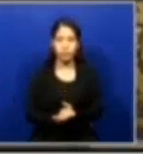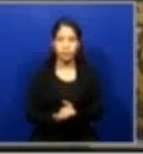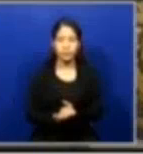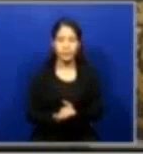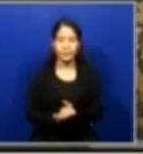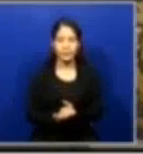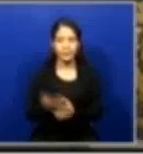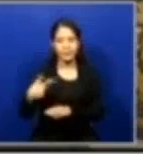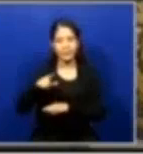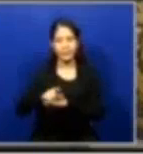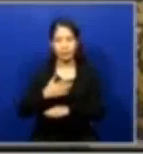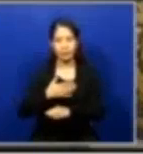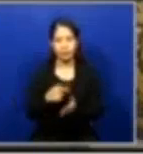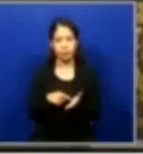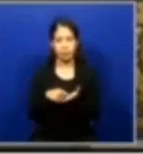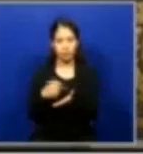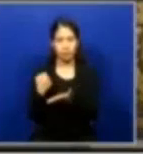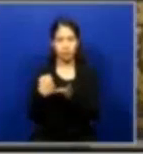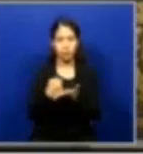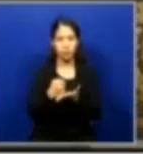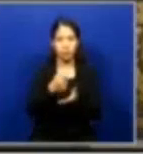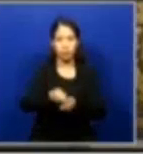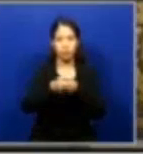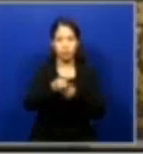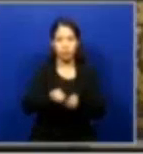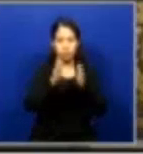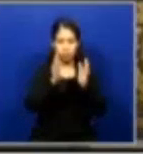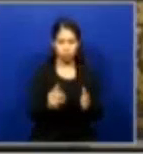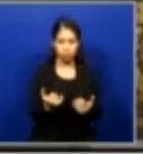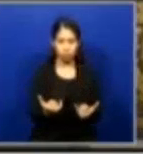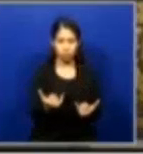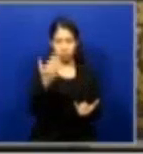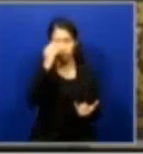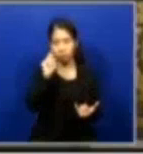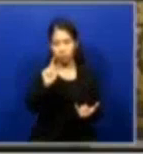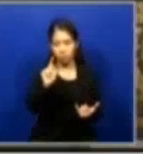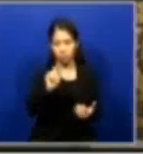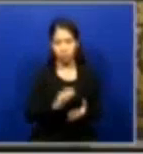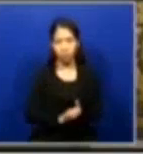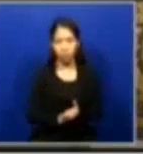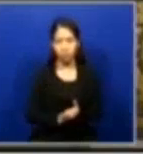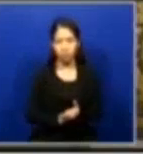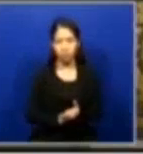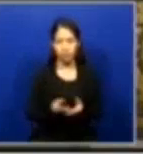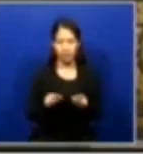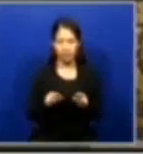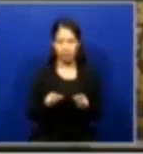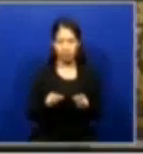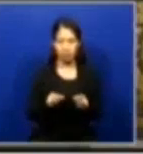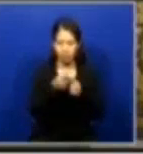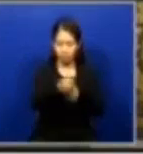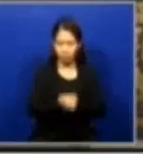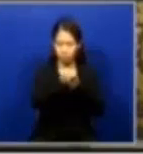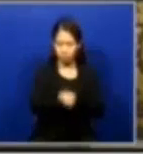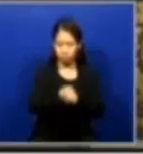ครับผมเสนอให้ช่วยเกษตรกรในการเพาะปลูกฤดูนี้โดยการพลิกพื้นหน้าดินโดย